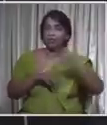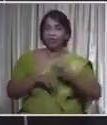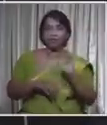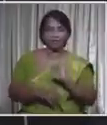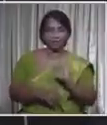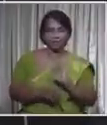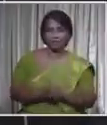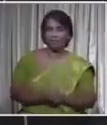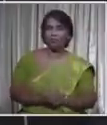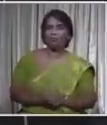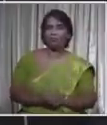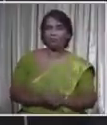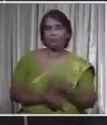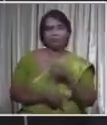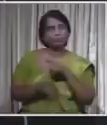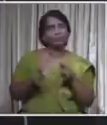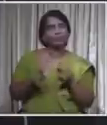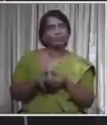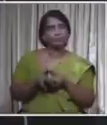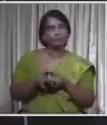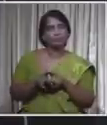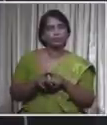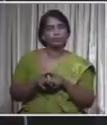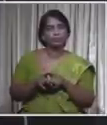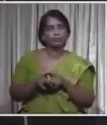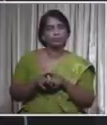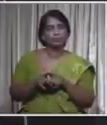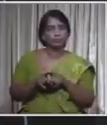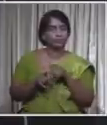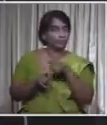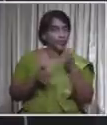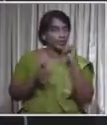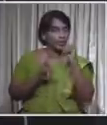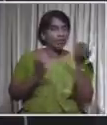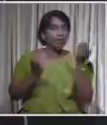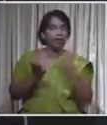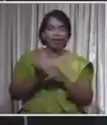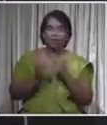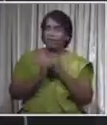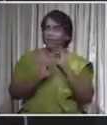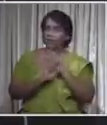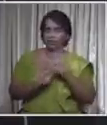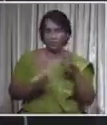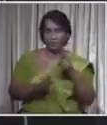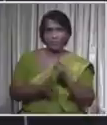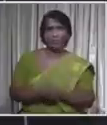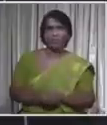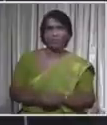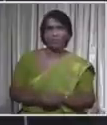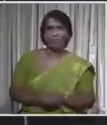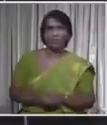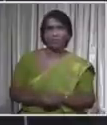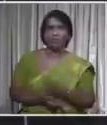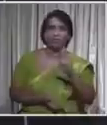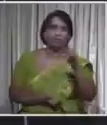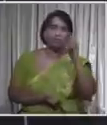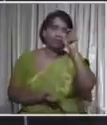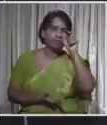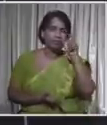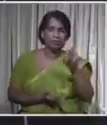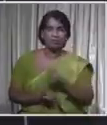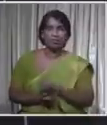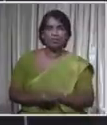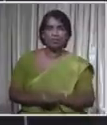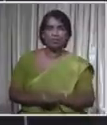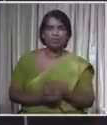ගේන්නේ නැහැ. ඉතින් මම තමුන්නාසර් කියන්නේ මේ වැරද්ද ආයි කවදාකවත් කරන්න එපා. මොකද දැන් දැන් බලන්න